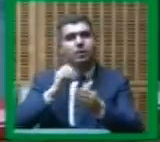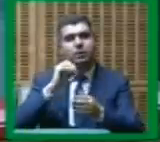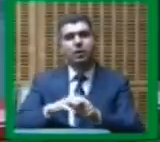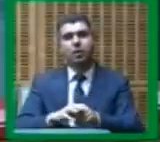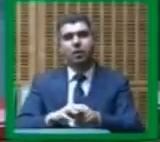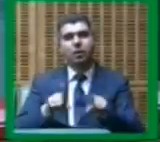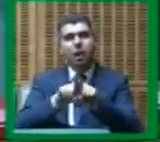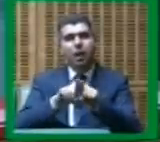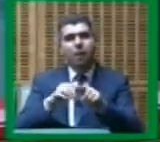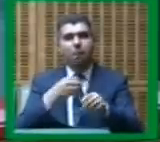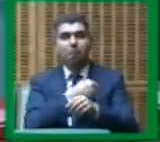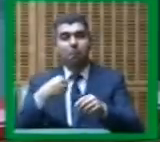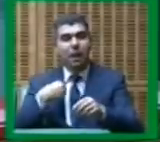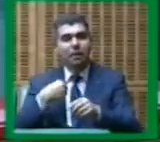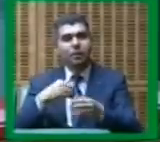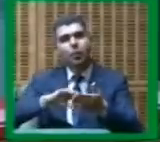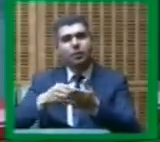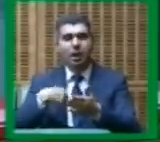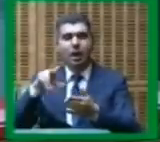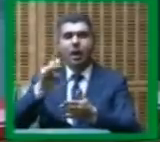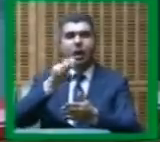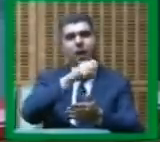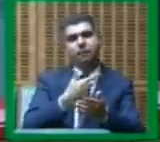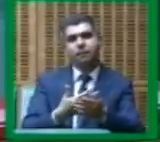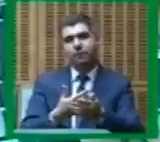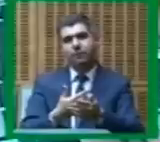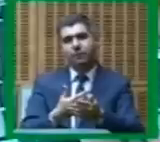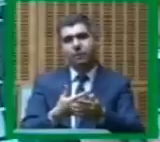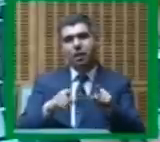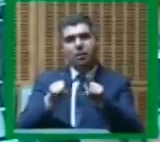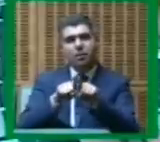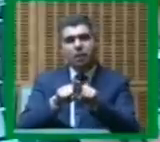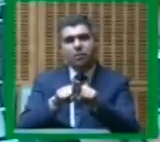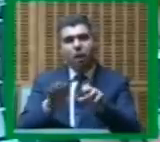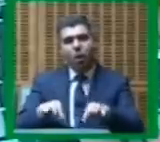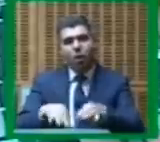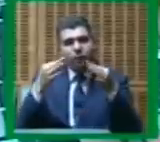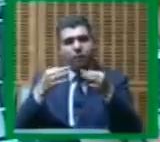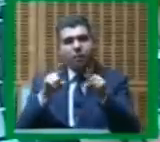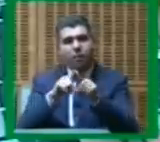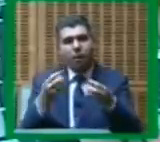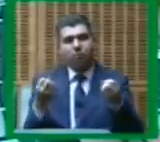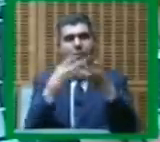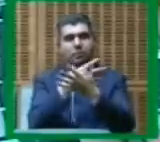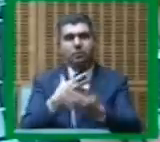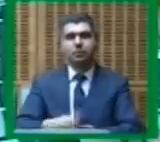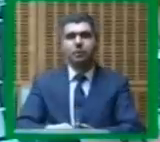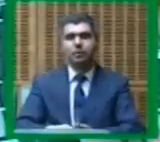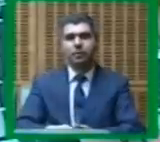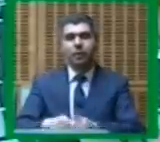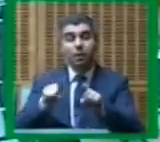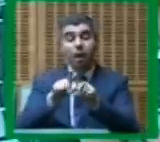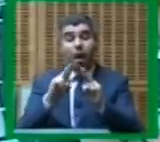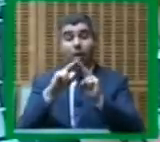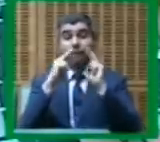الصحي عندنا اختلاف، هناك نجاوب على السؤال اللي تقدم به السيد المستشار المحترف، اختلاف في الرؤيه. المنظمه